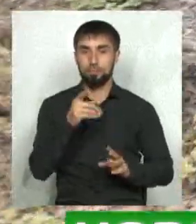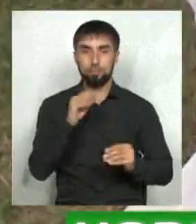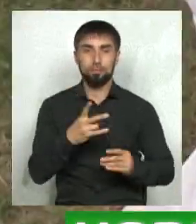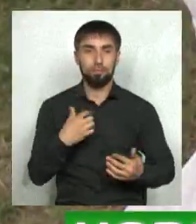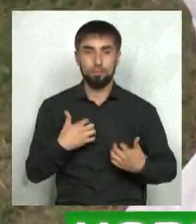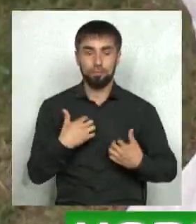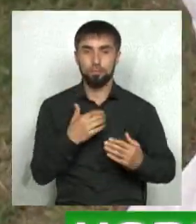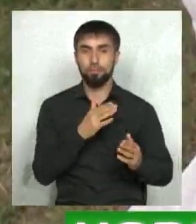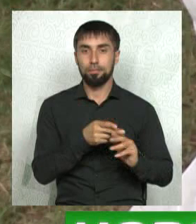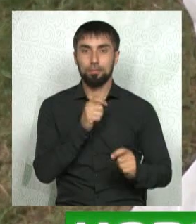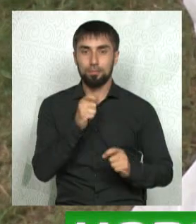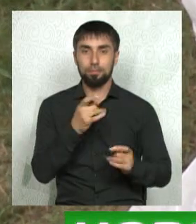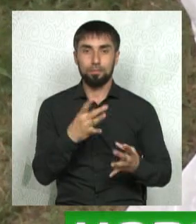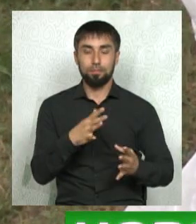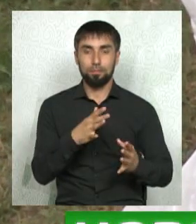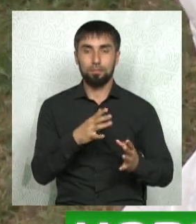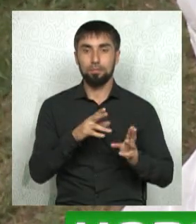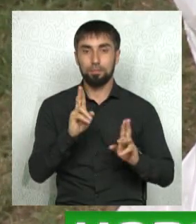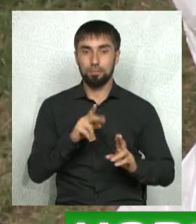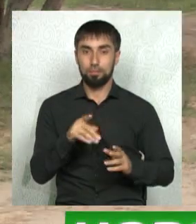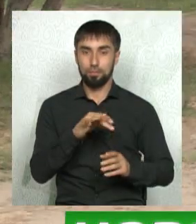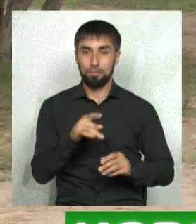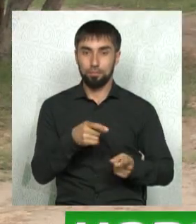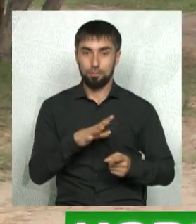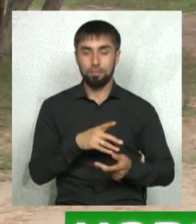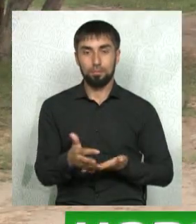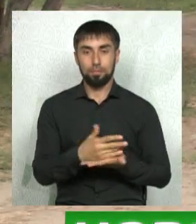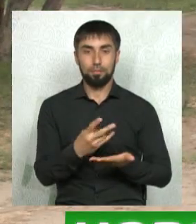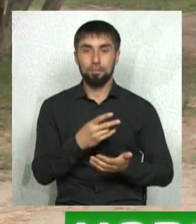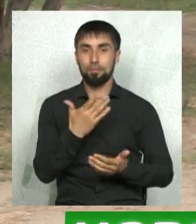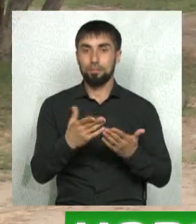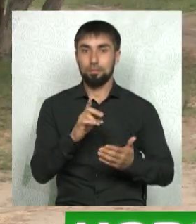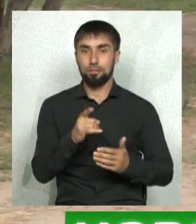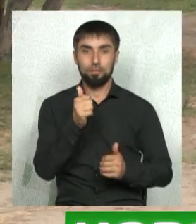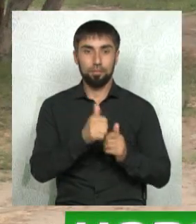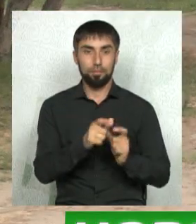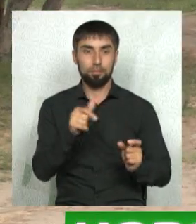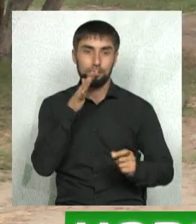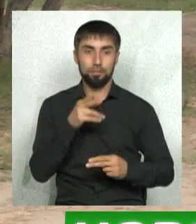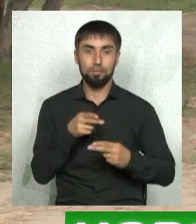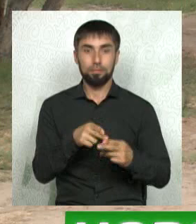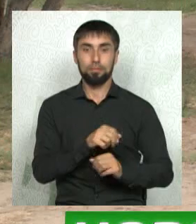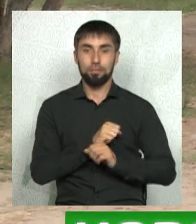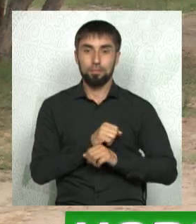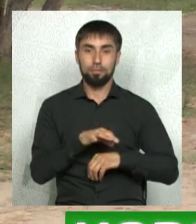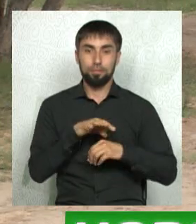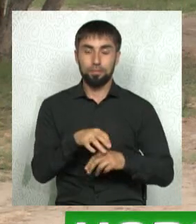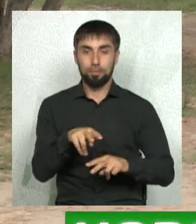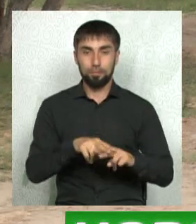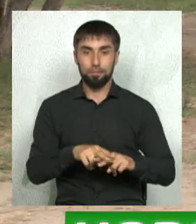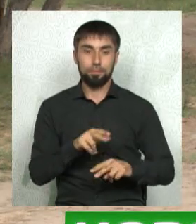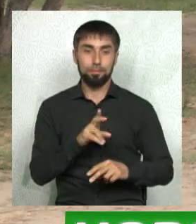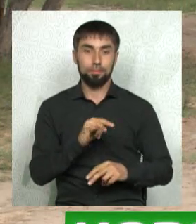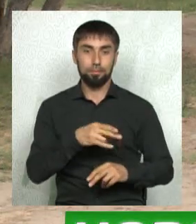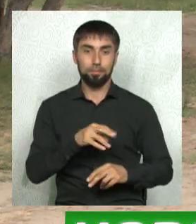спешат соблюдать простое правило – намусорил – убери. Если бы у каждого человека, который приходит, отдыхает сюда, было